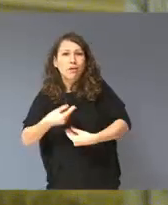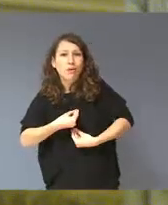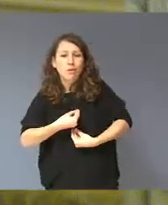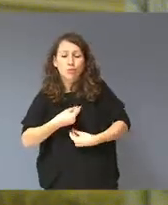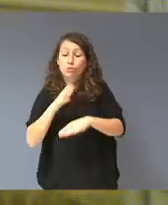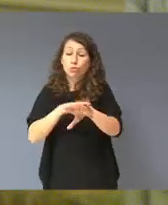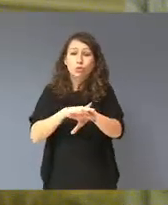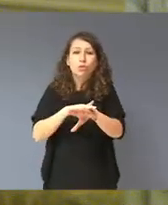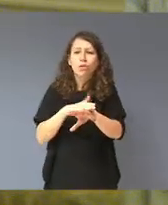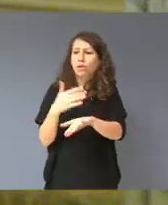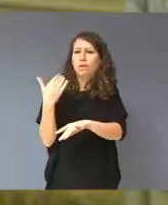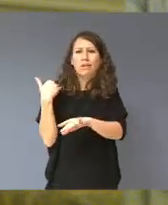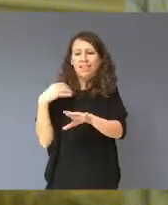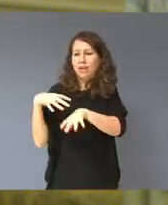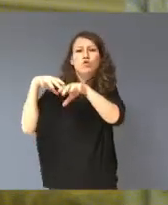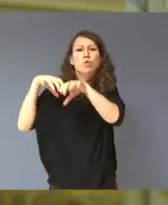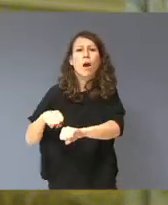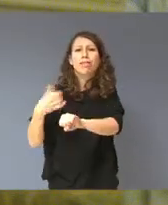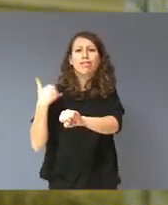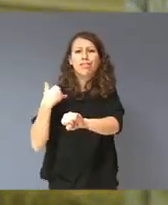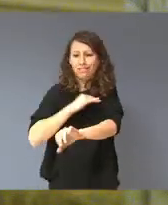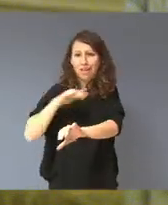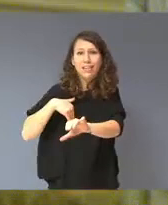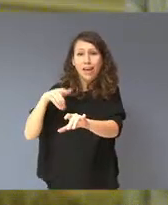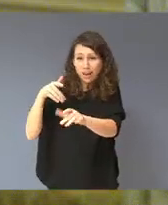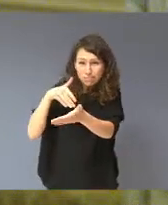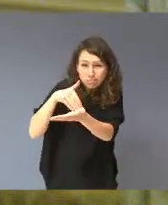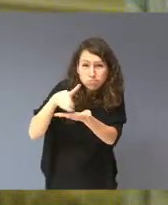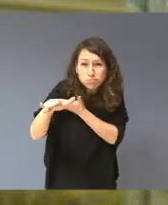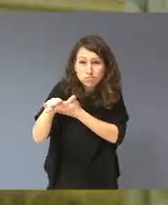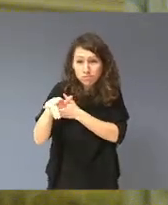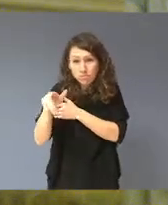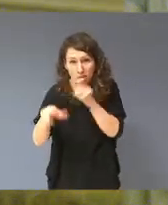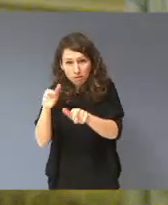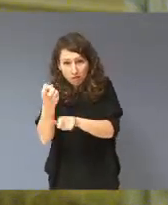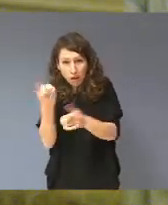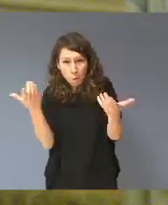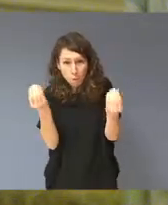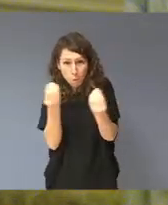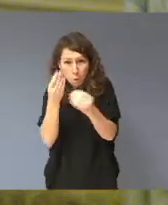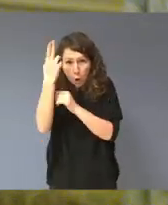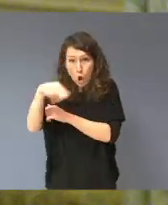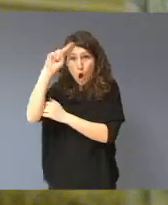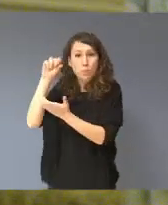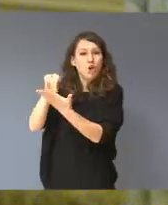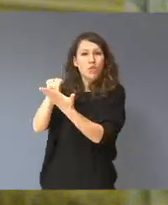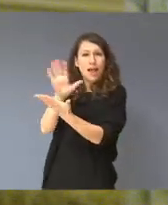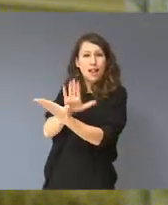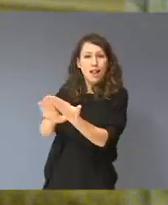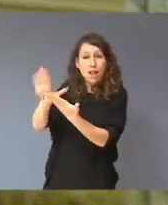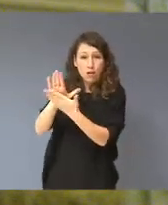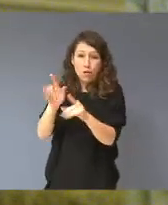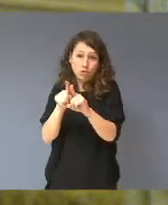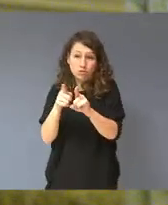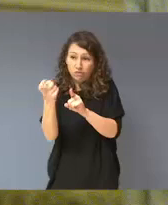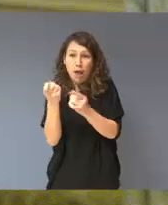évacuées du dernier squat sont des personnes qui sont originaires d'Europe centrale, des personnes qui sont originaires des pays, on peut en parler, on